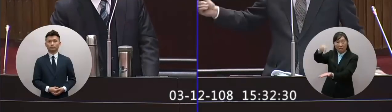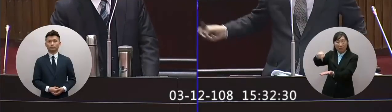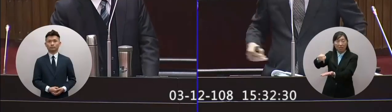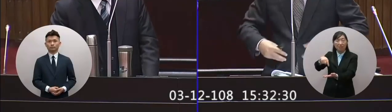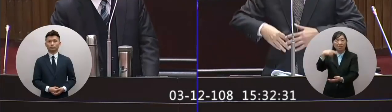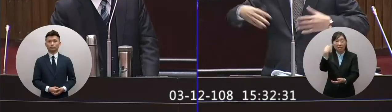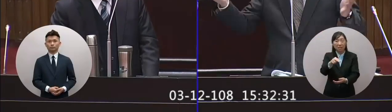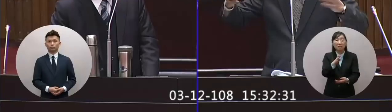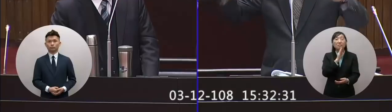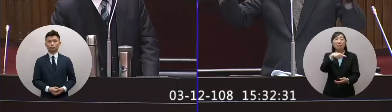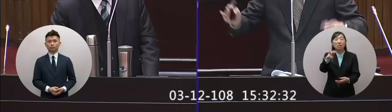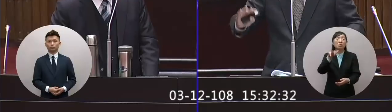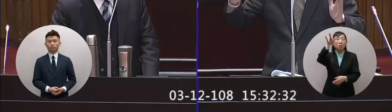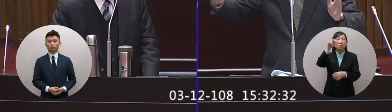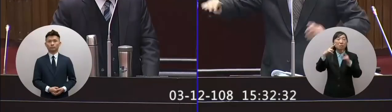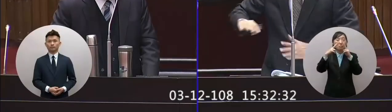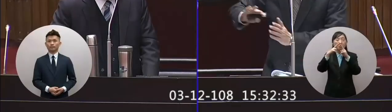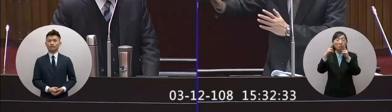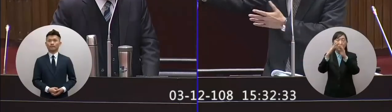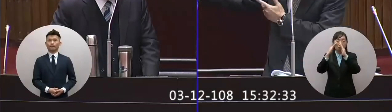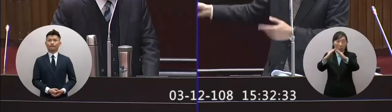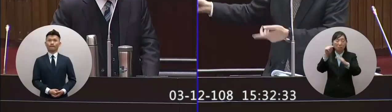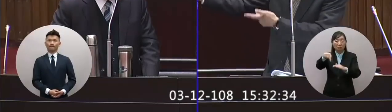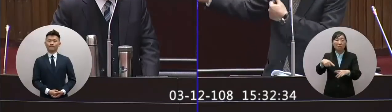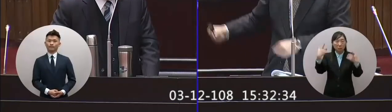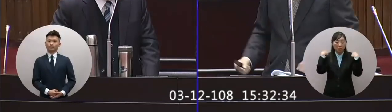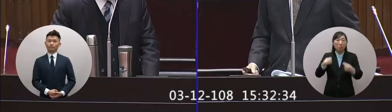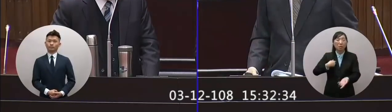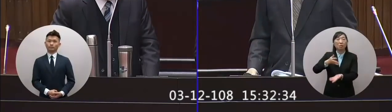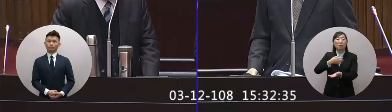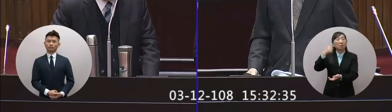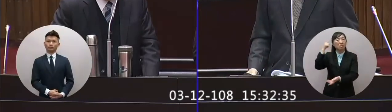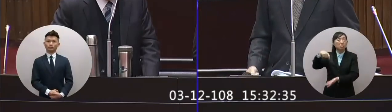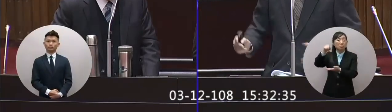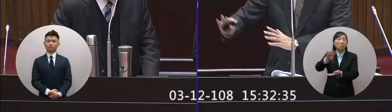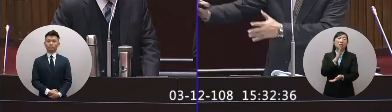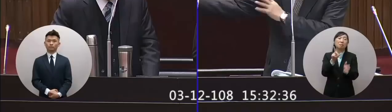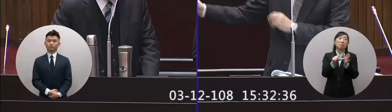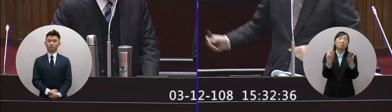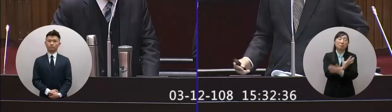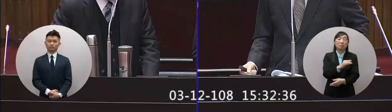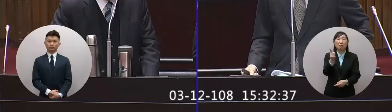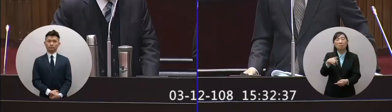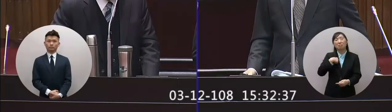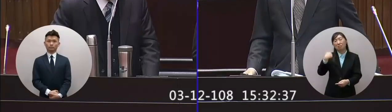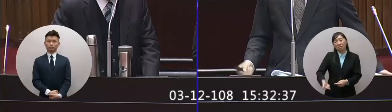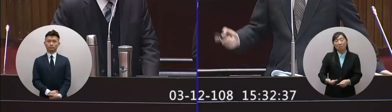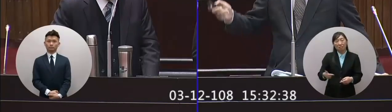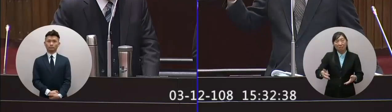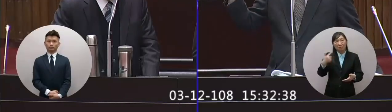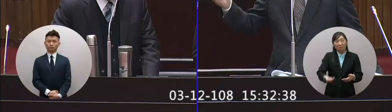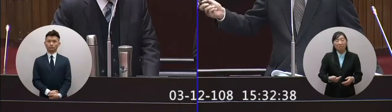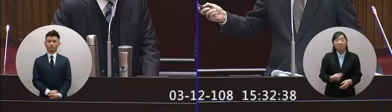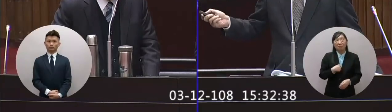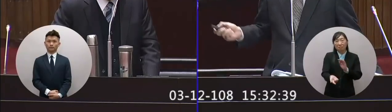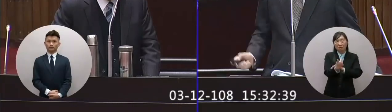再来才是所谓的什么航空城什么的。嘿，航空城也，我后面本来要讲，时间也不够，早就已经落后人家太多了，